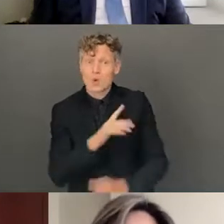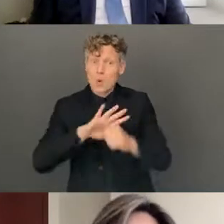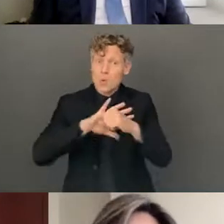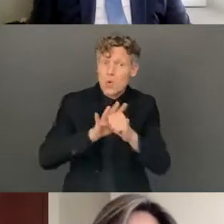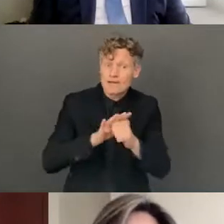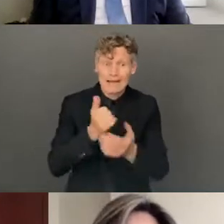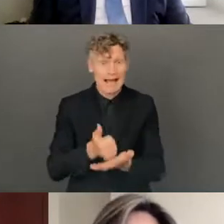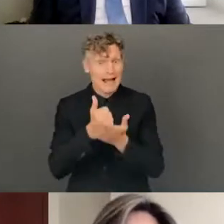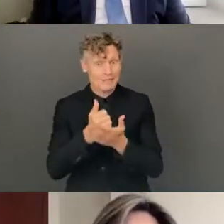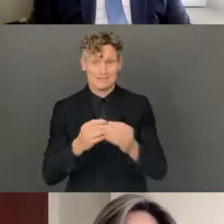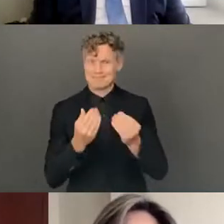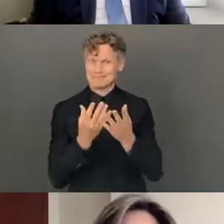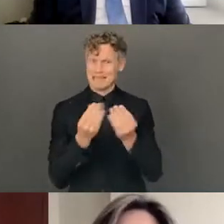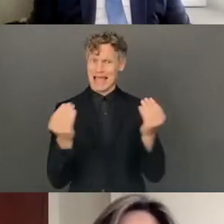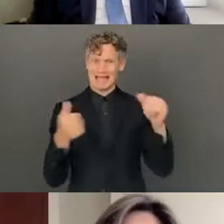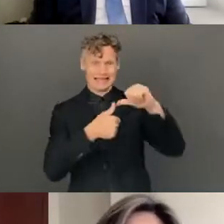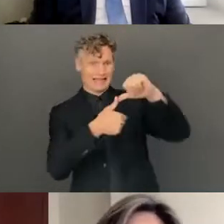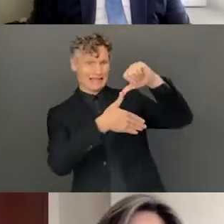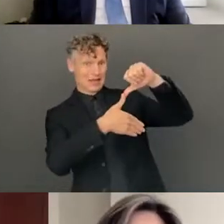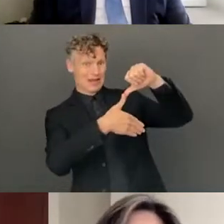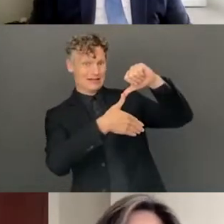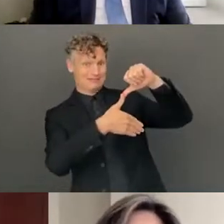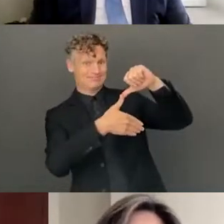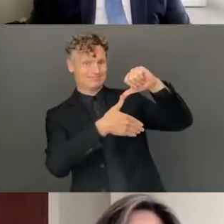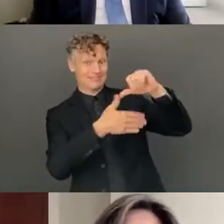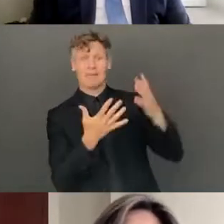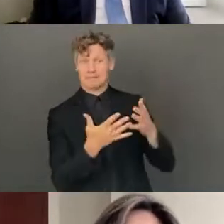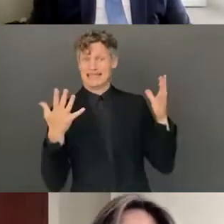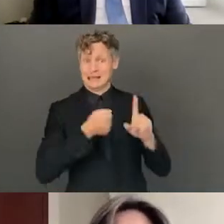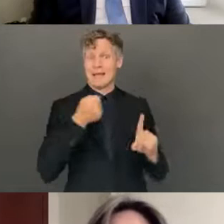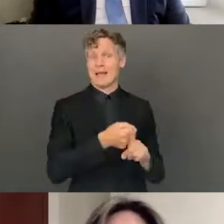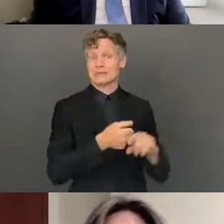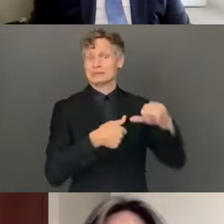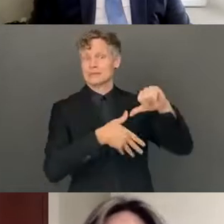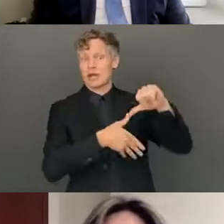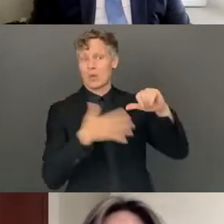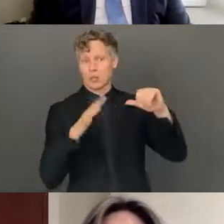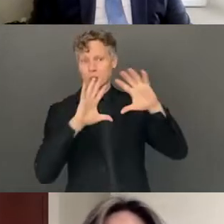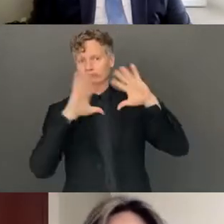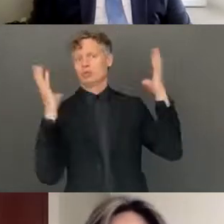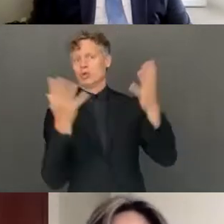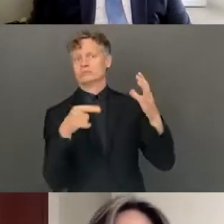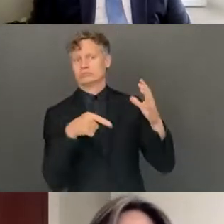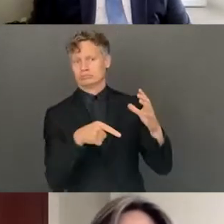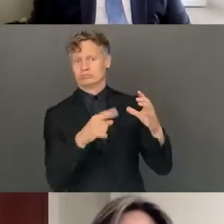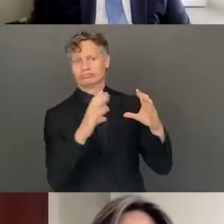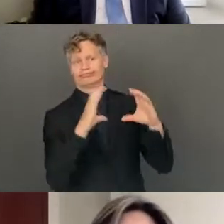la région de l'Amérique latine. La pandémie continue à démontrer